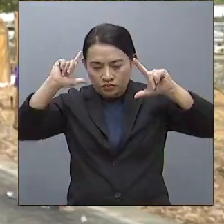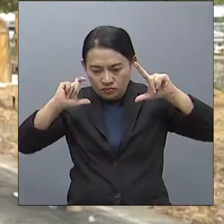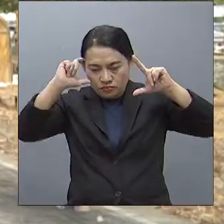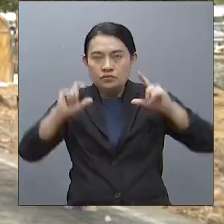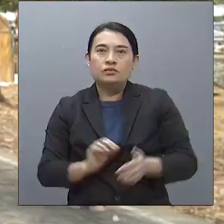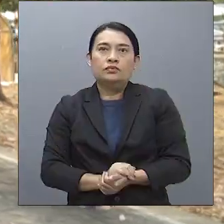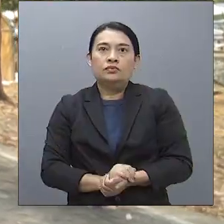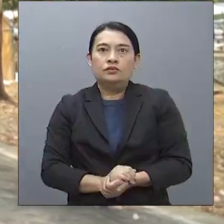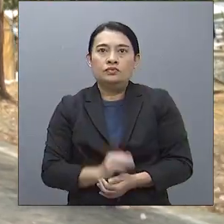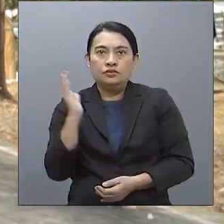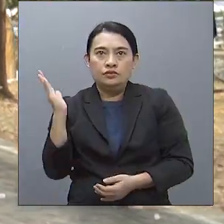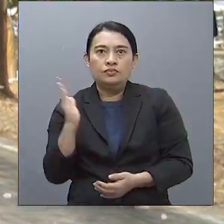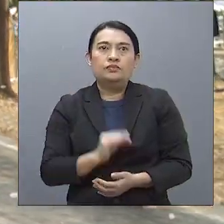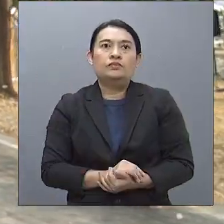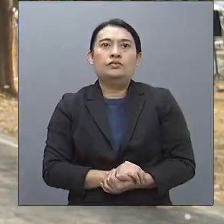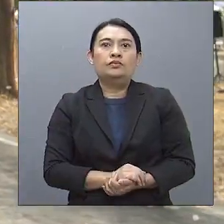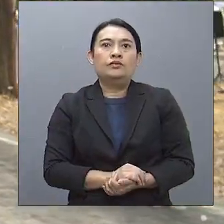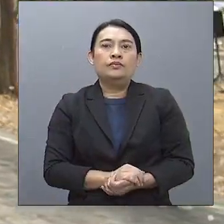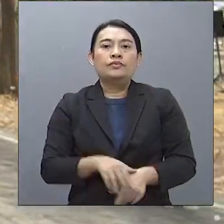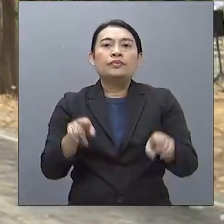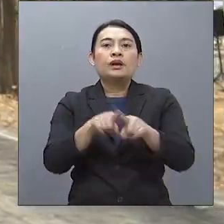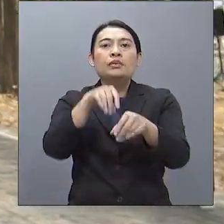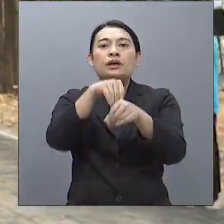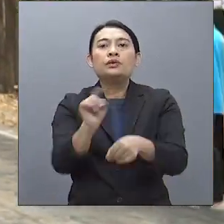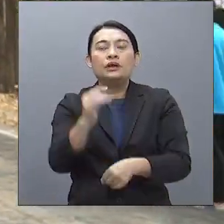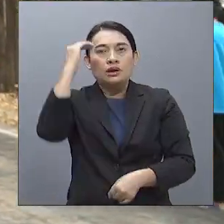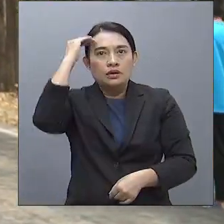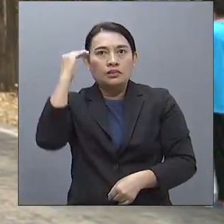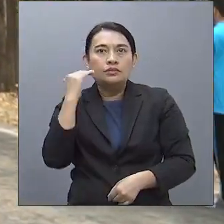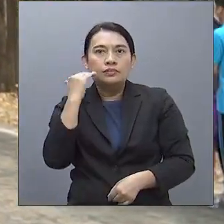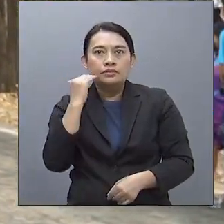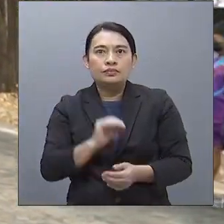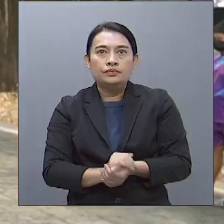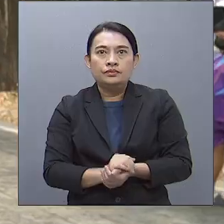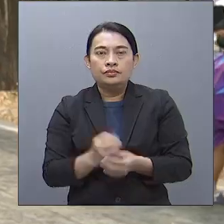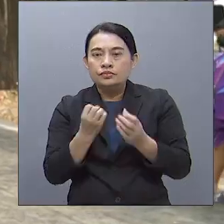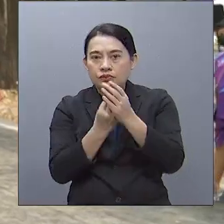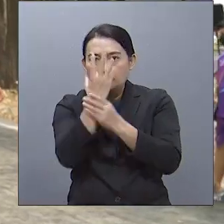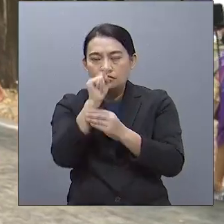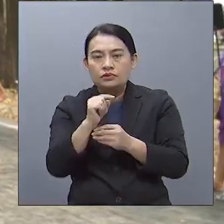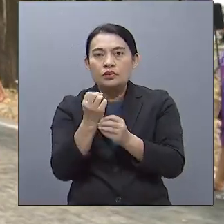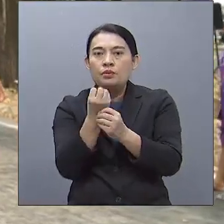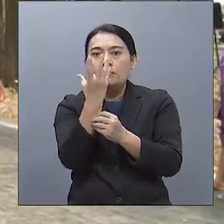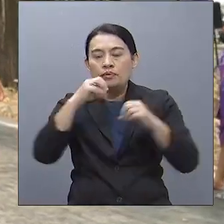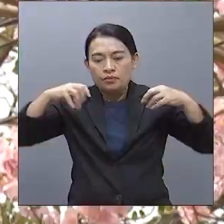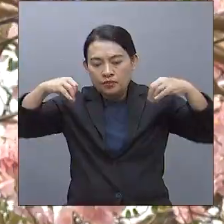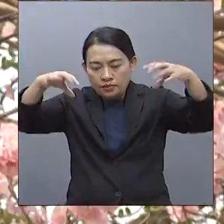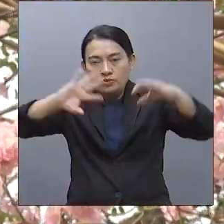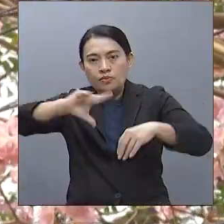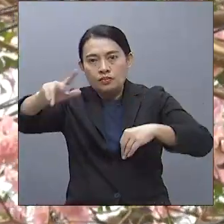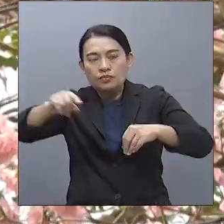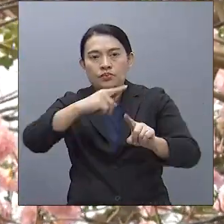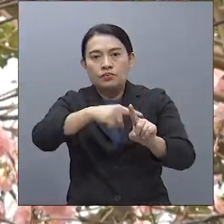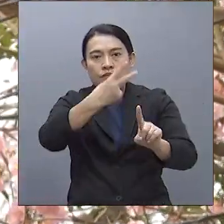โยเนี่ยเหมือนอยู่ในเกาหลีนะคะต้นชมพูพันทิพย์จะออกดอกและบานสะพรั่งในช่วงเดือนกุมภาพันธ์